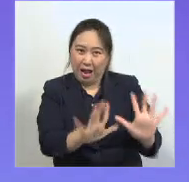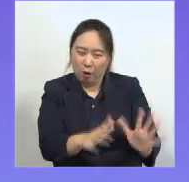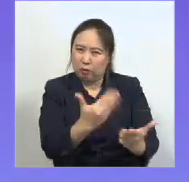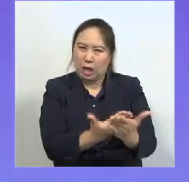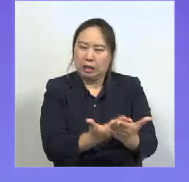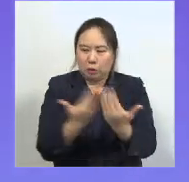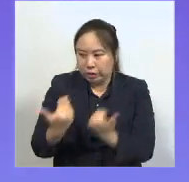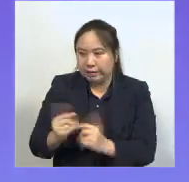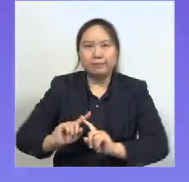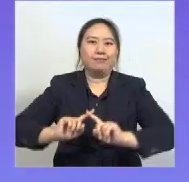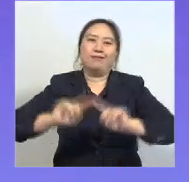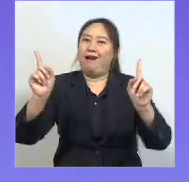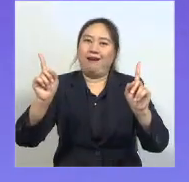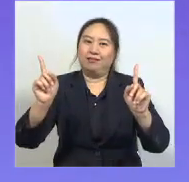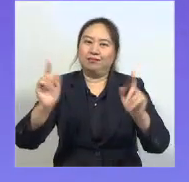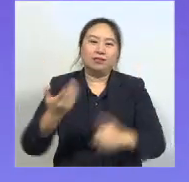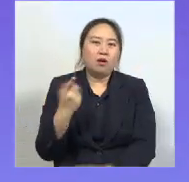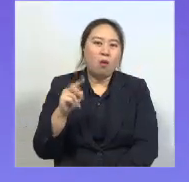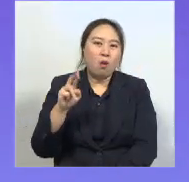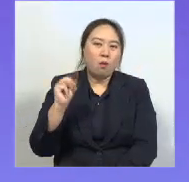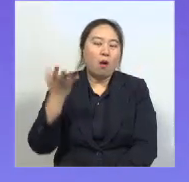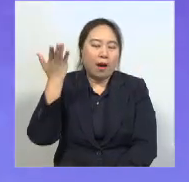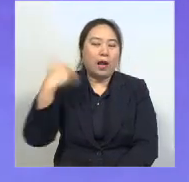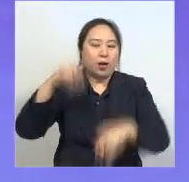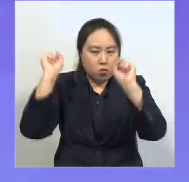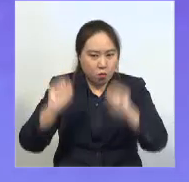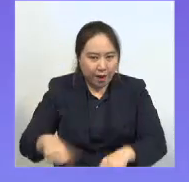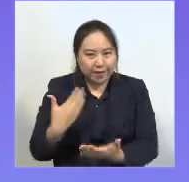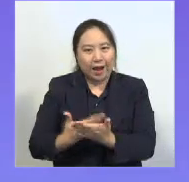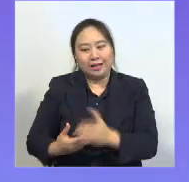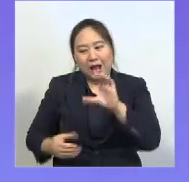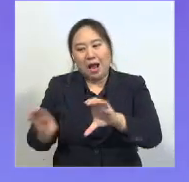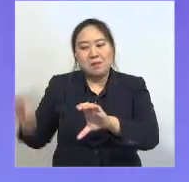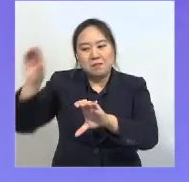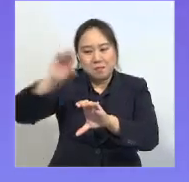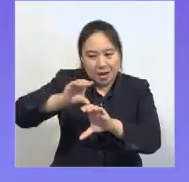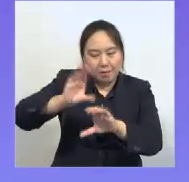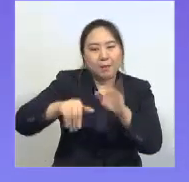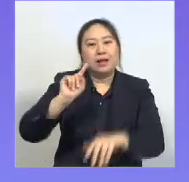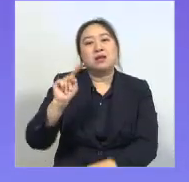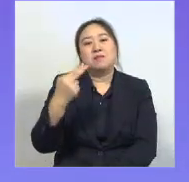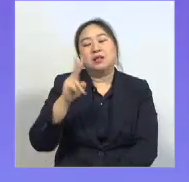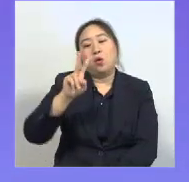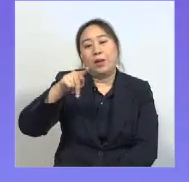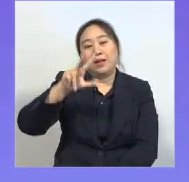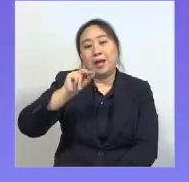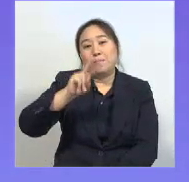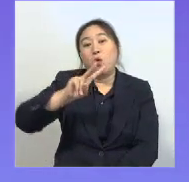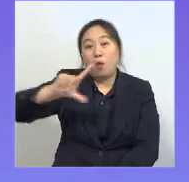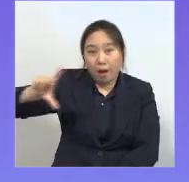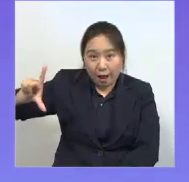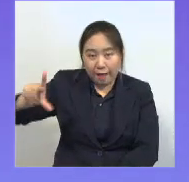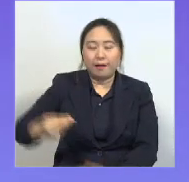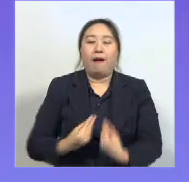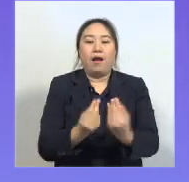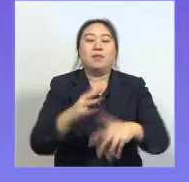ณะรัฐมนตรีสัญจรครั้งที่ผ่านมาก็เลยมีการอนุมัติงบประมาณเพิ่มเติมเนี่ยนะคะประมาณ 12,032 ล้านบาทเพื่อที่จะจ่ายให้